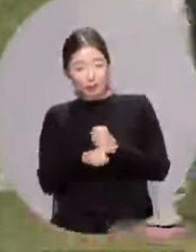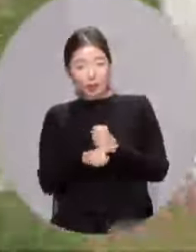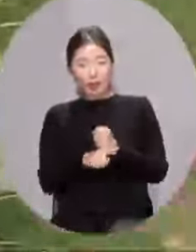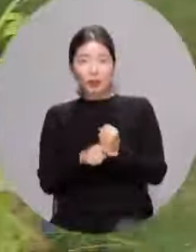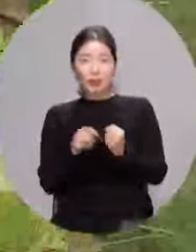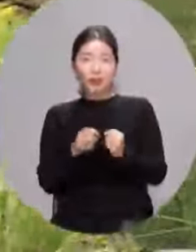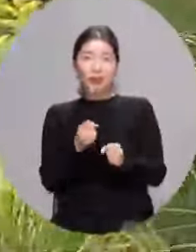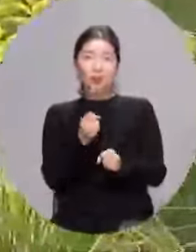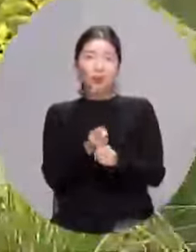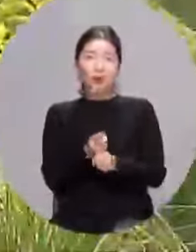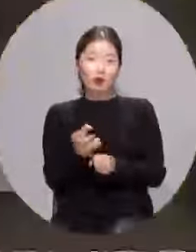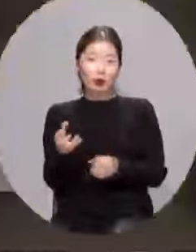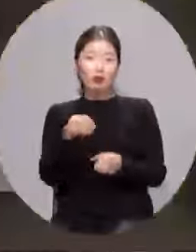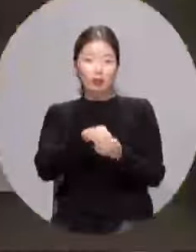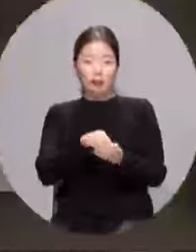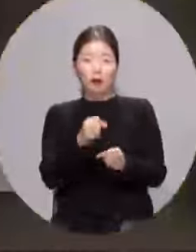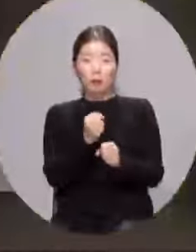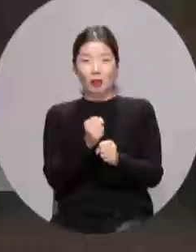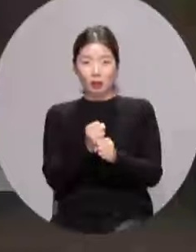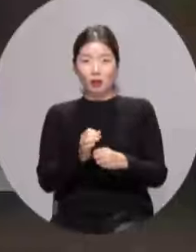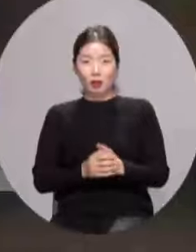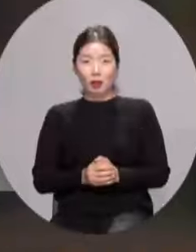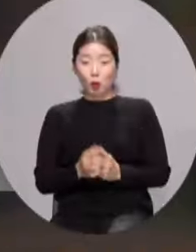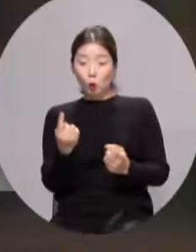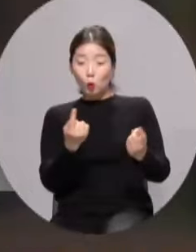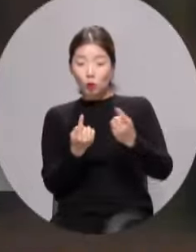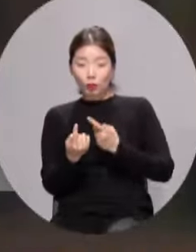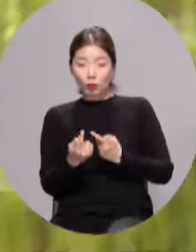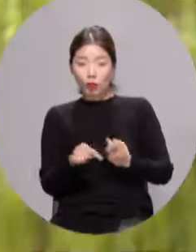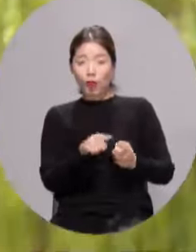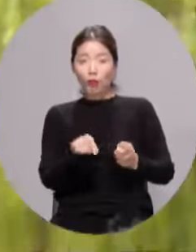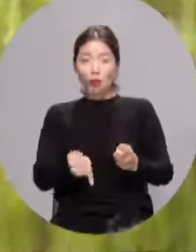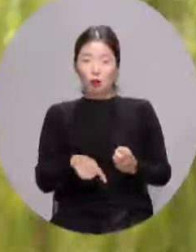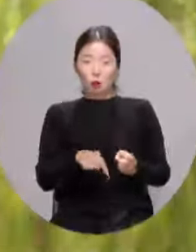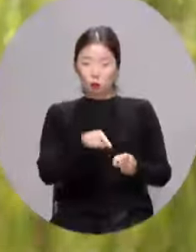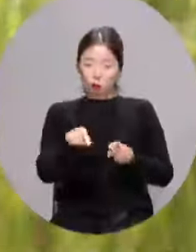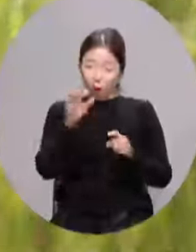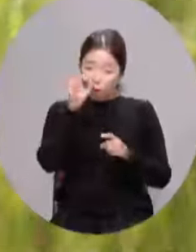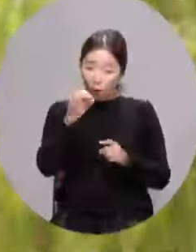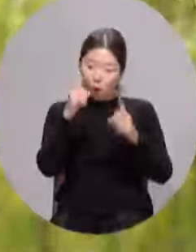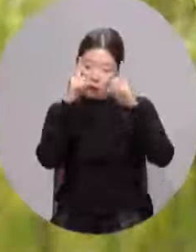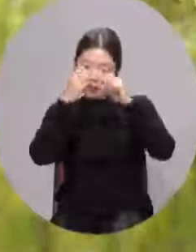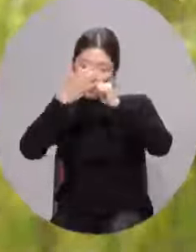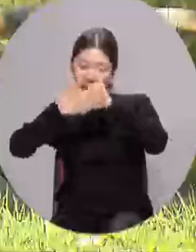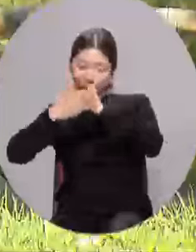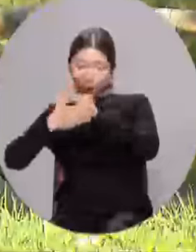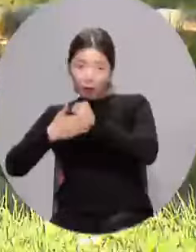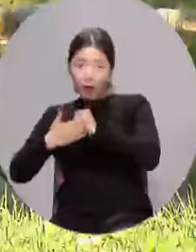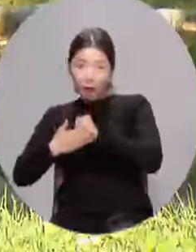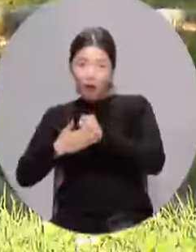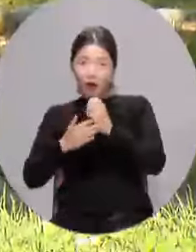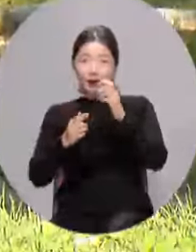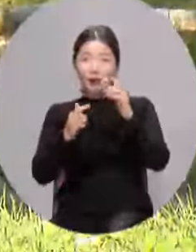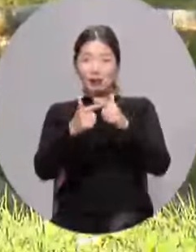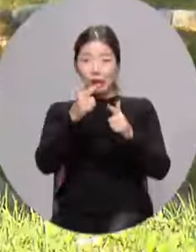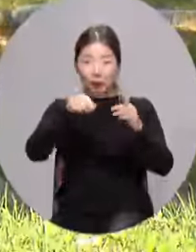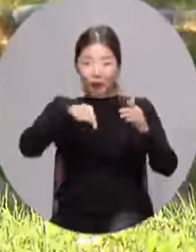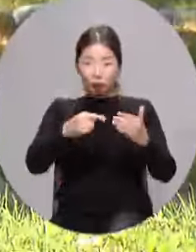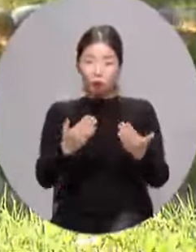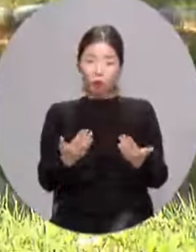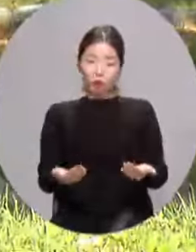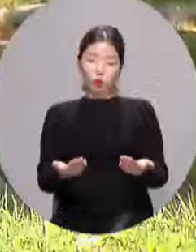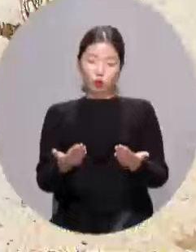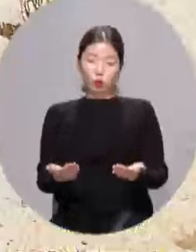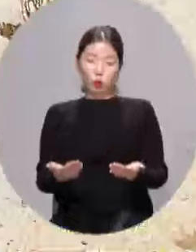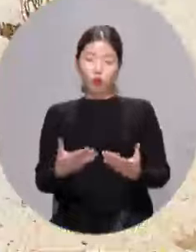담아 만든 작은 공간들. 방문객들은 저마다 정원을 거닐며 사진을 찍고 나무 아래에서 그늘을 즐기며